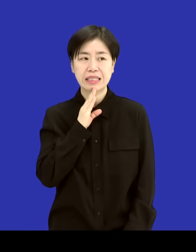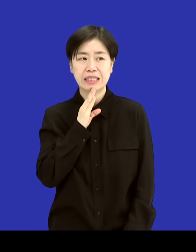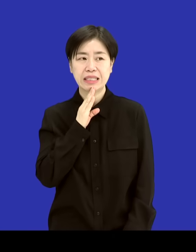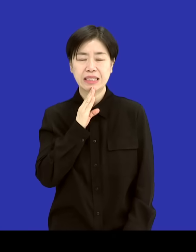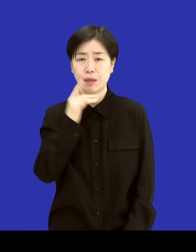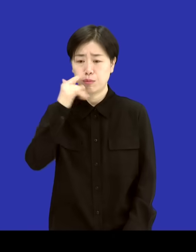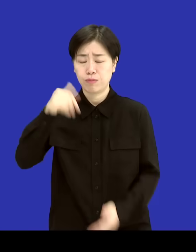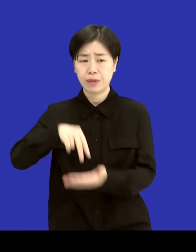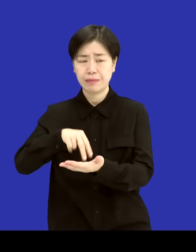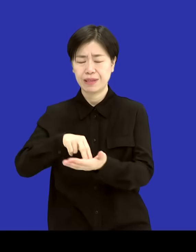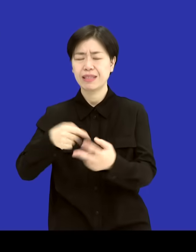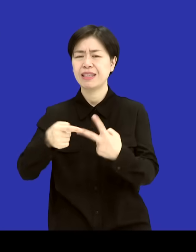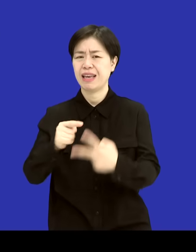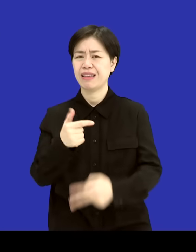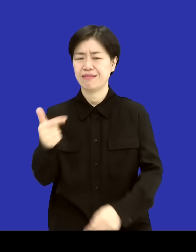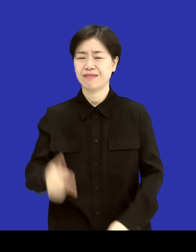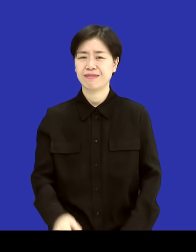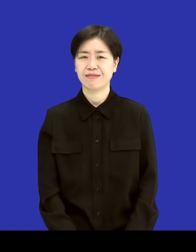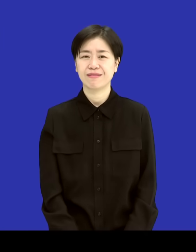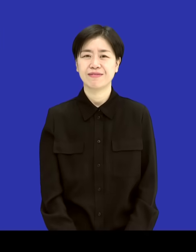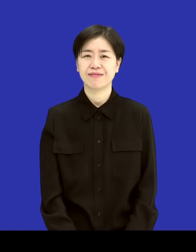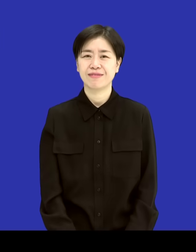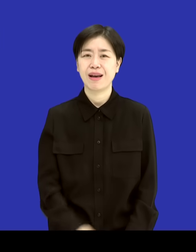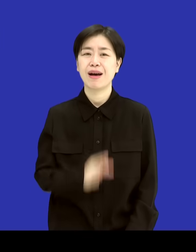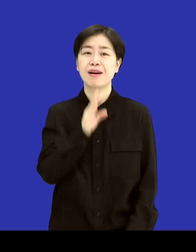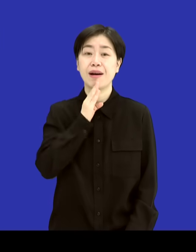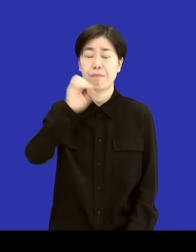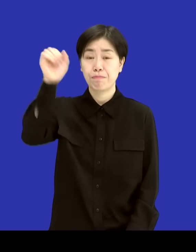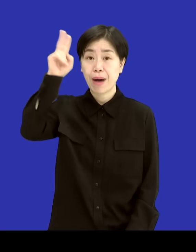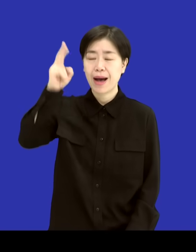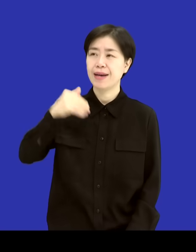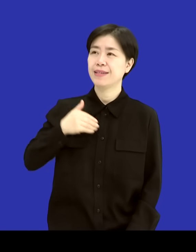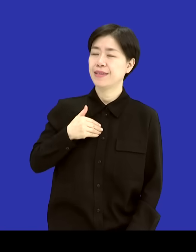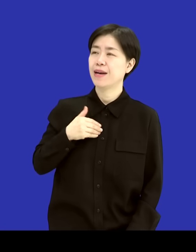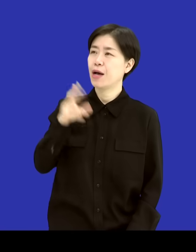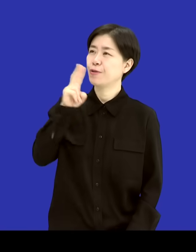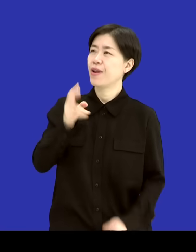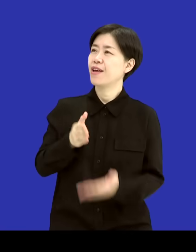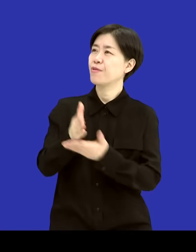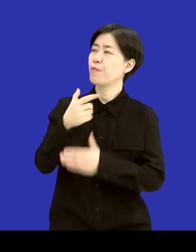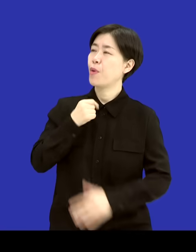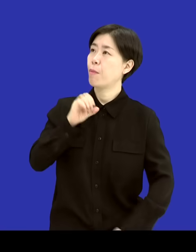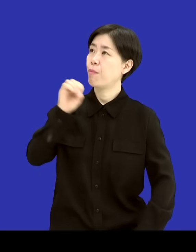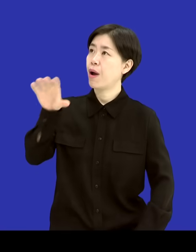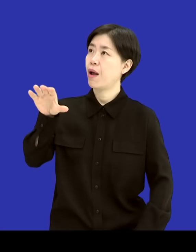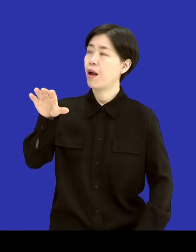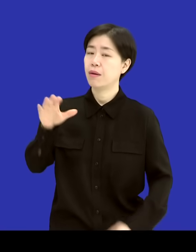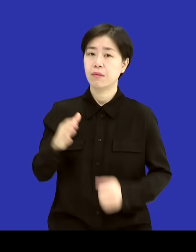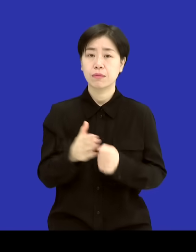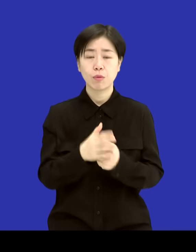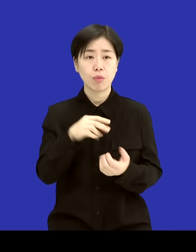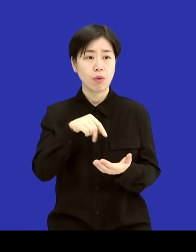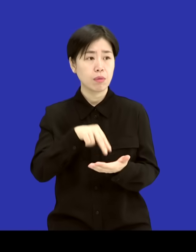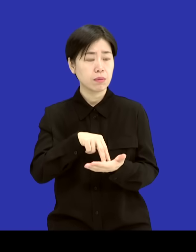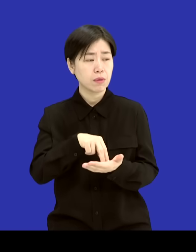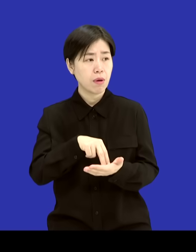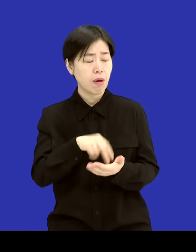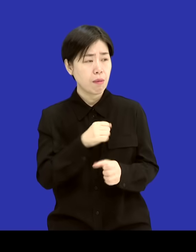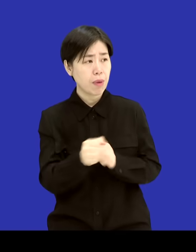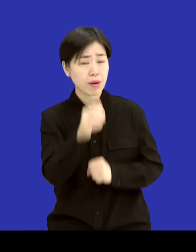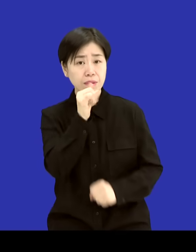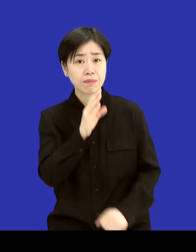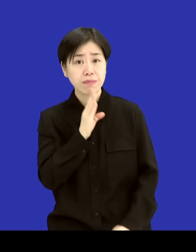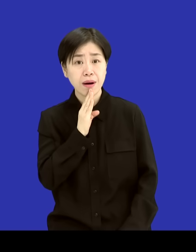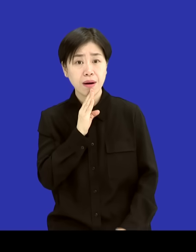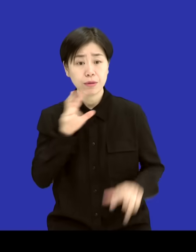말려야지. 예. 맞아요. 예. 그때 갑자기 그렇게 그렇죠. 하니까. 이제 와서 뭐 갑자기. 예, 이러죠. 예, 맞아요. 아, 예. 지금까지 인풋이 있는데 갑자기 그렇죠,